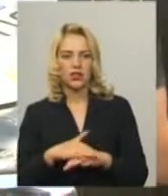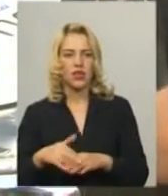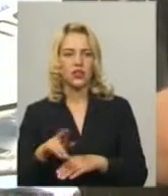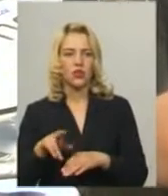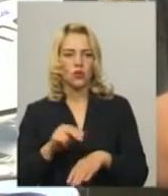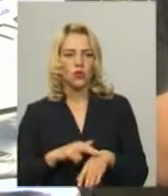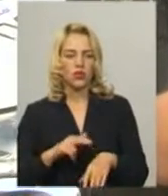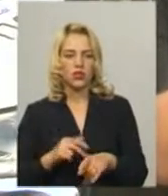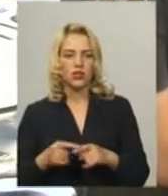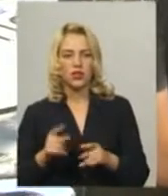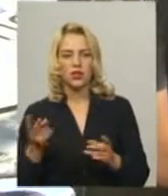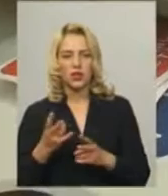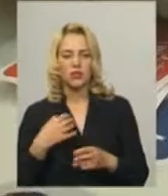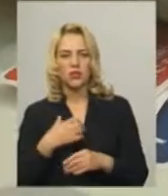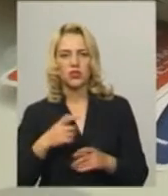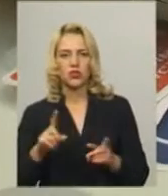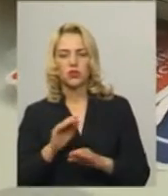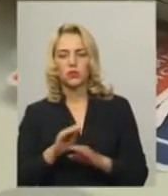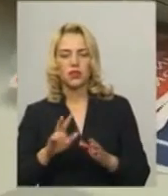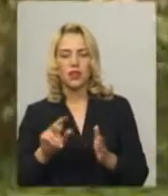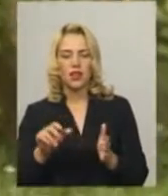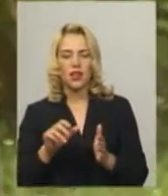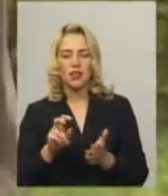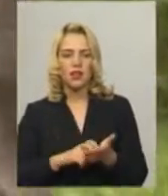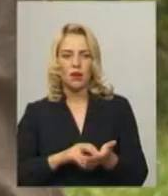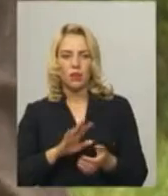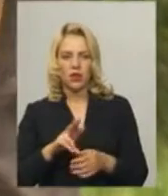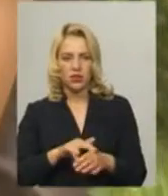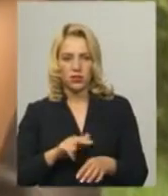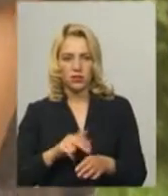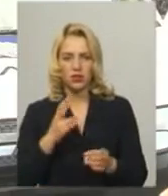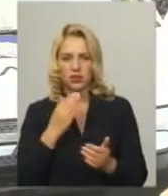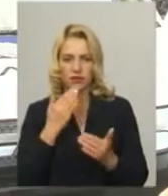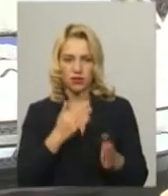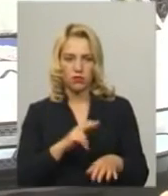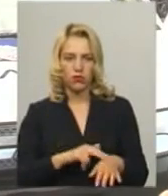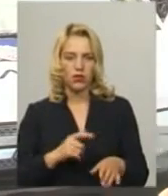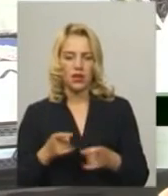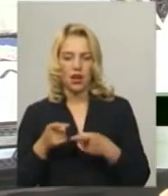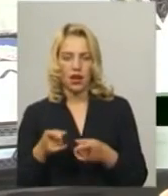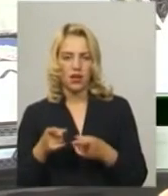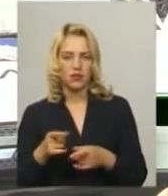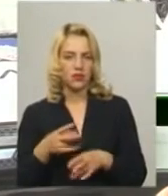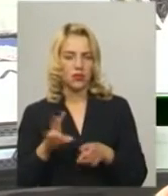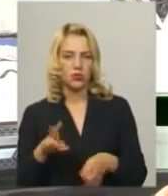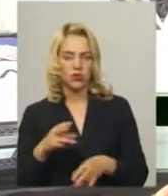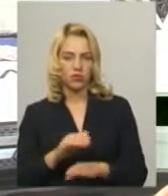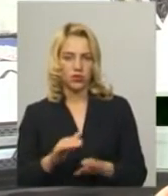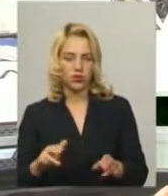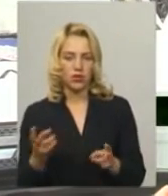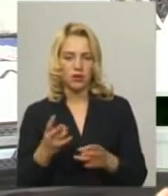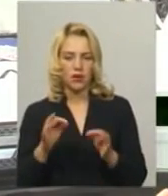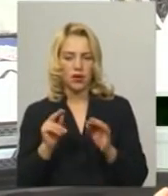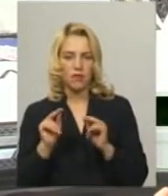Рижий додає, важливо, аби діти не боялися представників поліції та зверталися до них за потреби. Лякати не потрібно, дітям потрібно